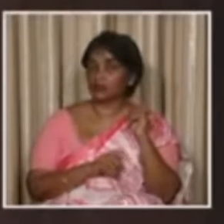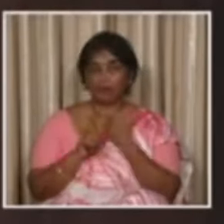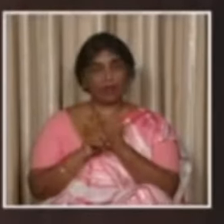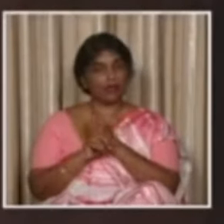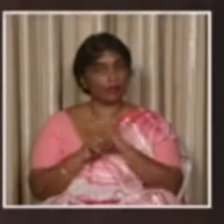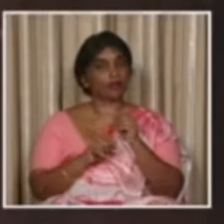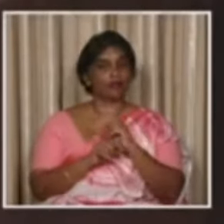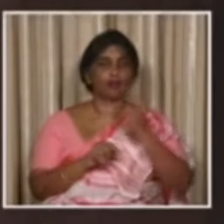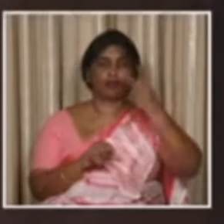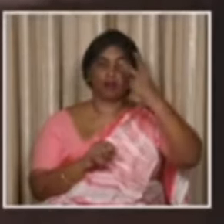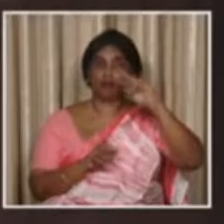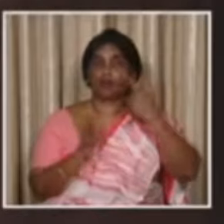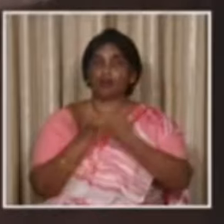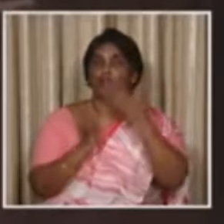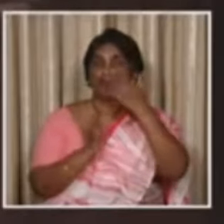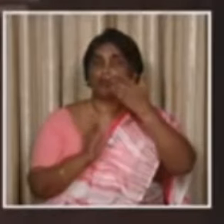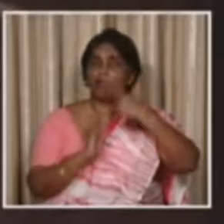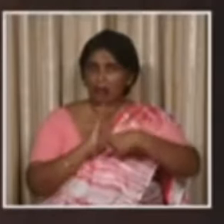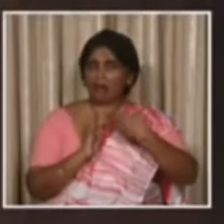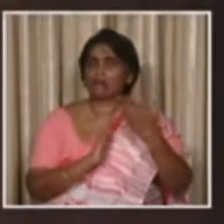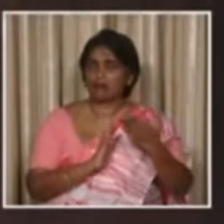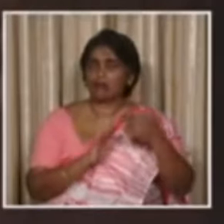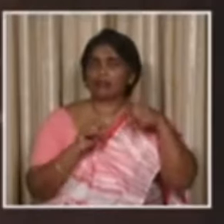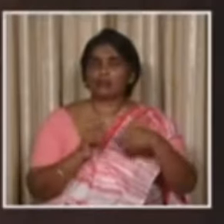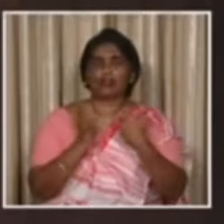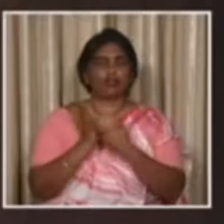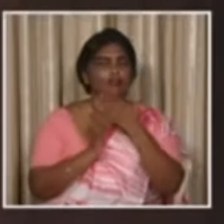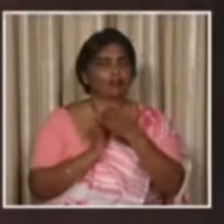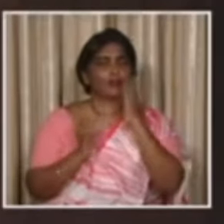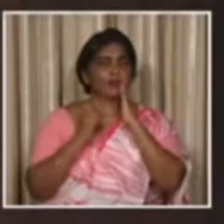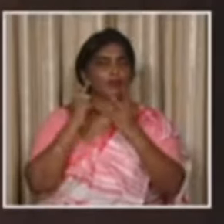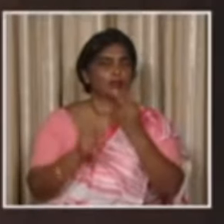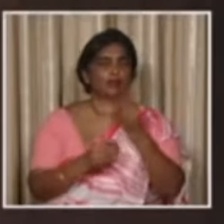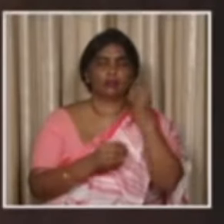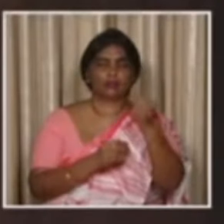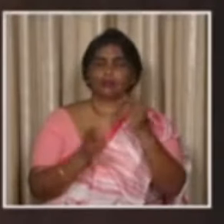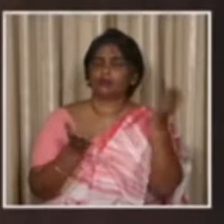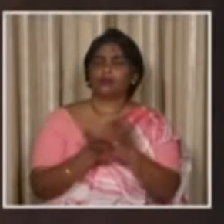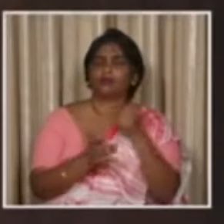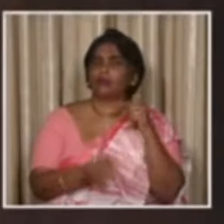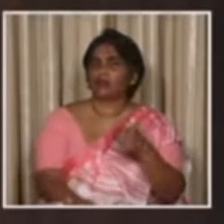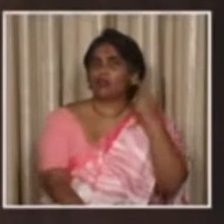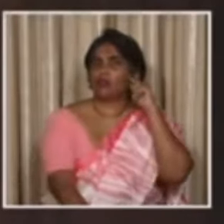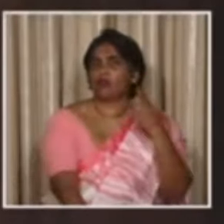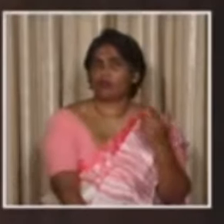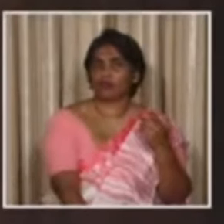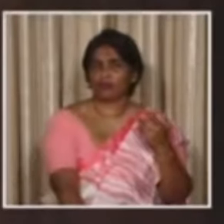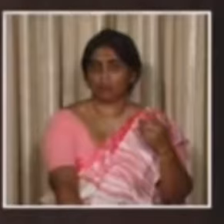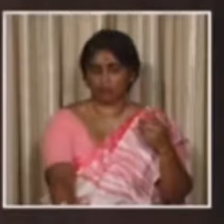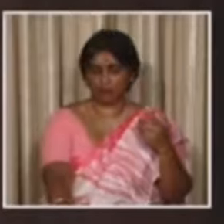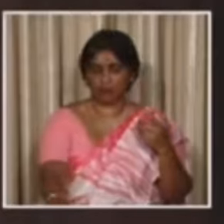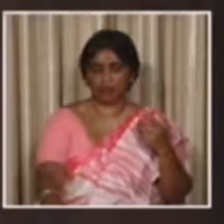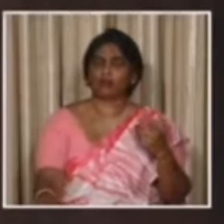එකම උඩදට්ටුවේ කාමර ලංකාවේ කාමර තිබුණා. දැන් ඒ කාමර ටික සංචාරකයන්ට දෙන එක පැත්තකින් තියලා මම දන්නේ දැන් එකට මොකද වෙලා තියෙන්නේ කියලා. මේ වගේ